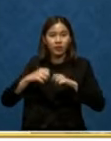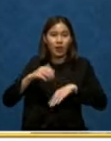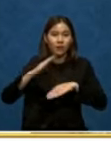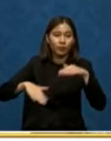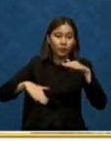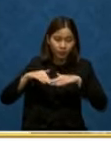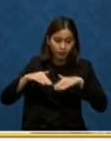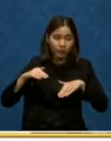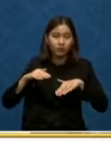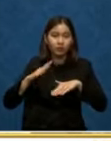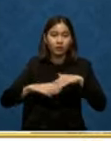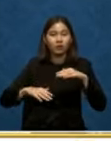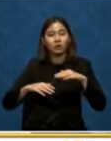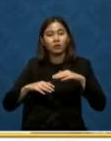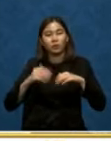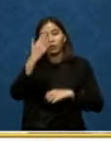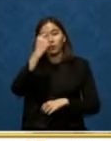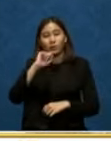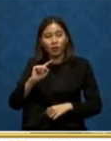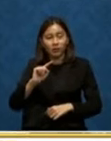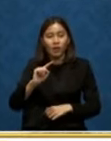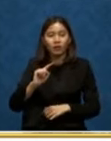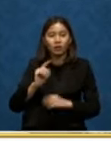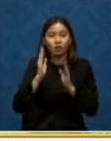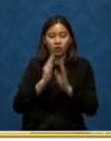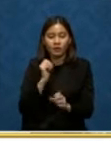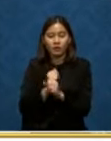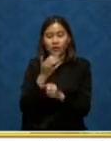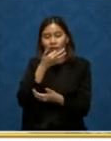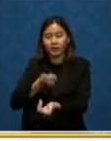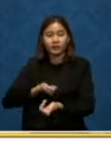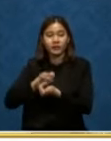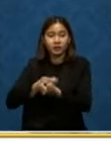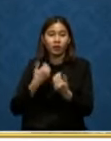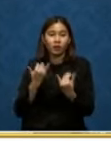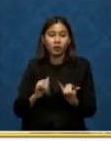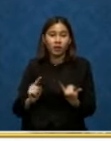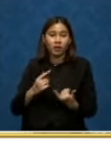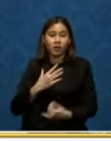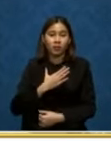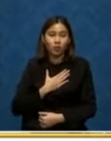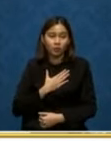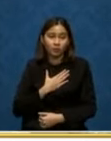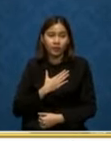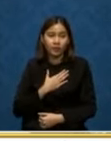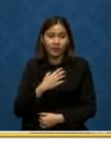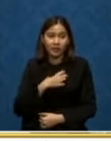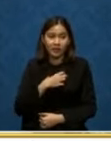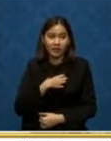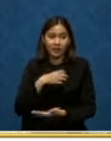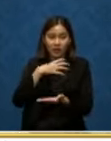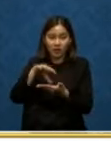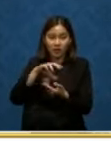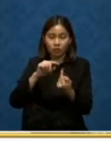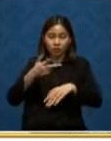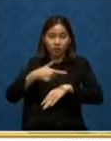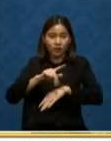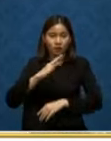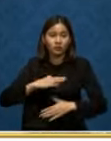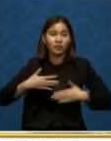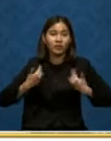น้องเอ่อของมนุษย์เองในการประกอบอาชีพทางการเกษตรวันนี้ผมเองนั้นใกล้จะนำเรียนท่านประธานด้วยความดีใจครับ